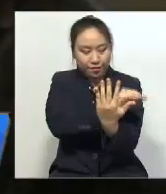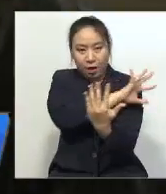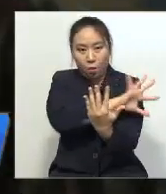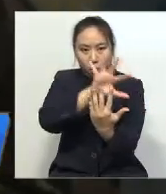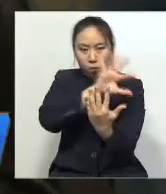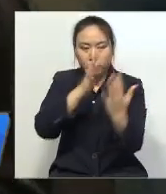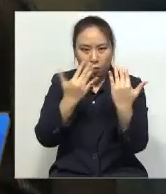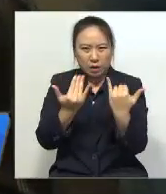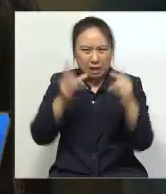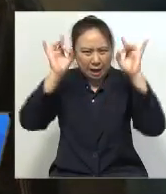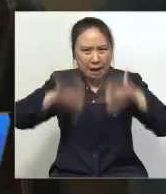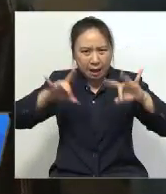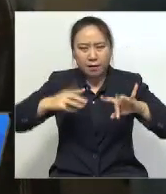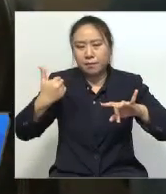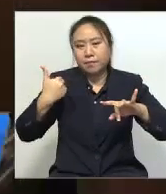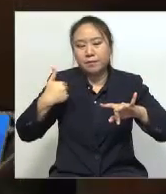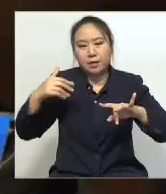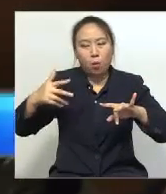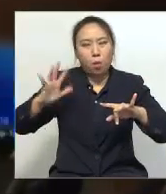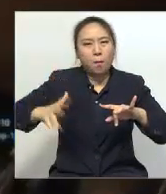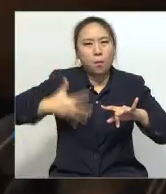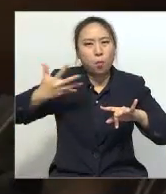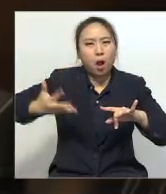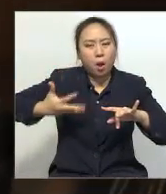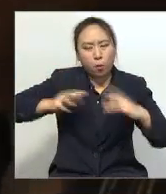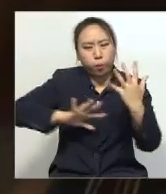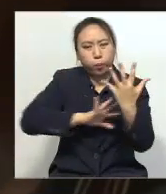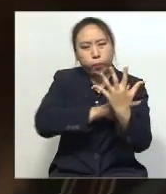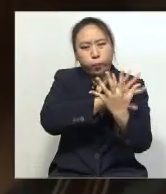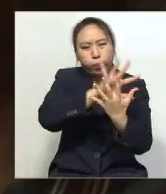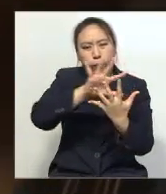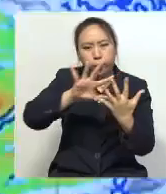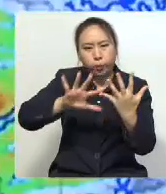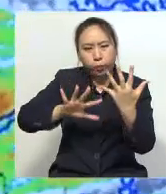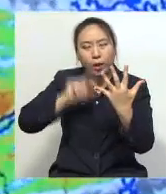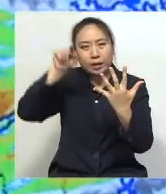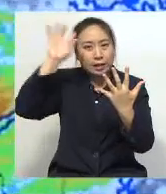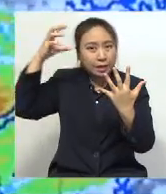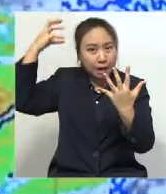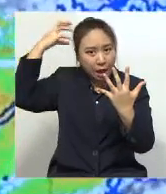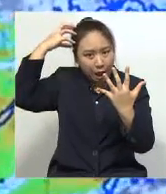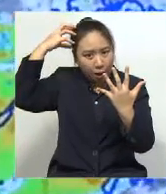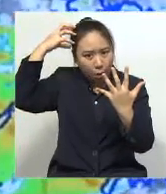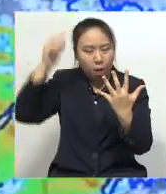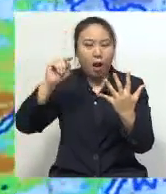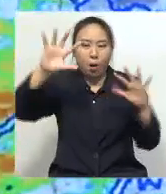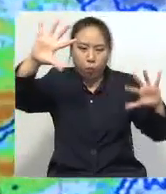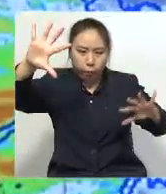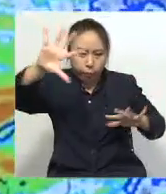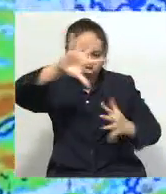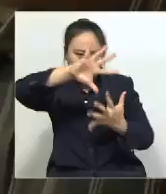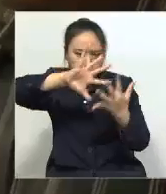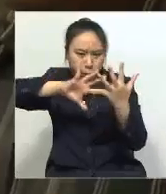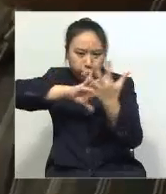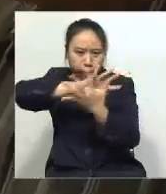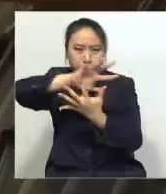มกำลงแรงขึ้นนะครั ประกอบกับมยอมคามกฎอากาศมาปกครุมมริเวณ สาปา ลาวค่ะลัษณะแบบนี้ก็จะส